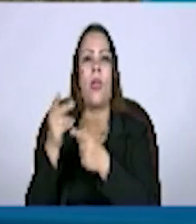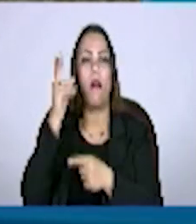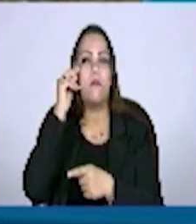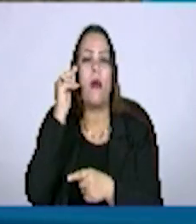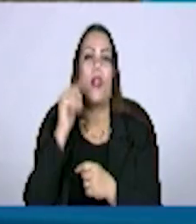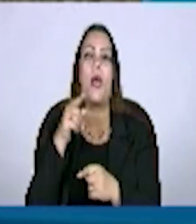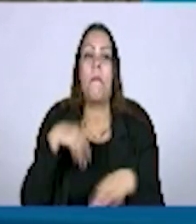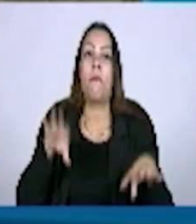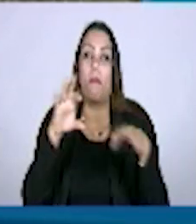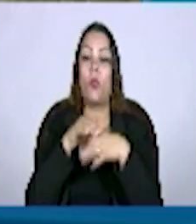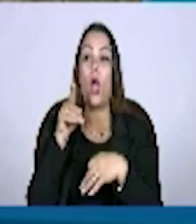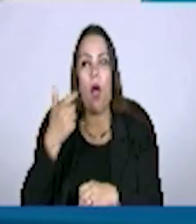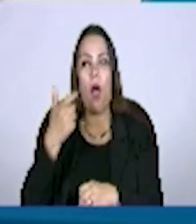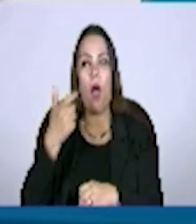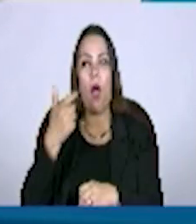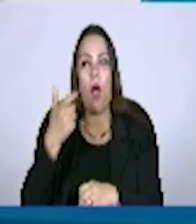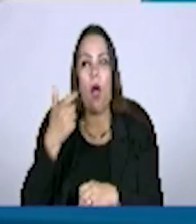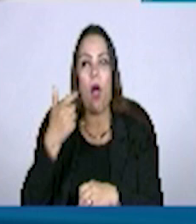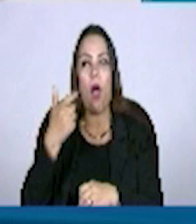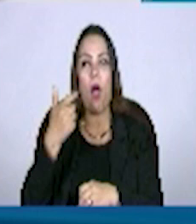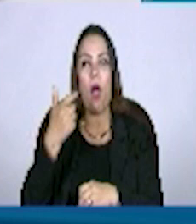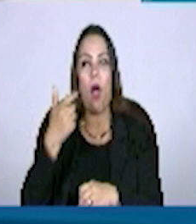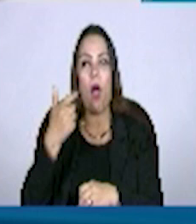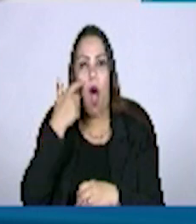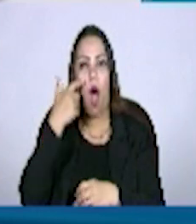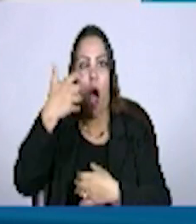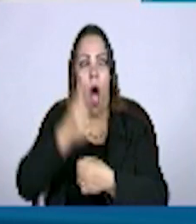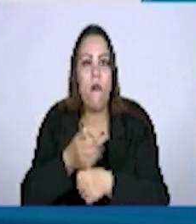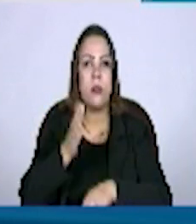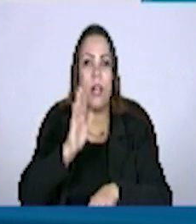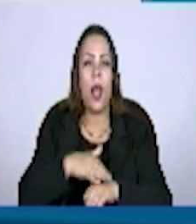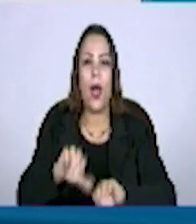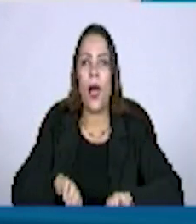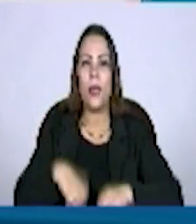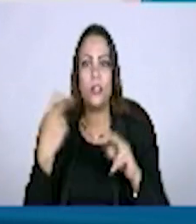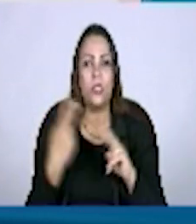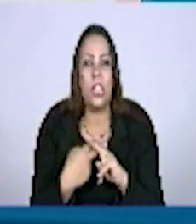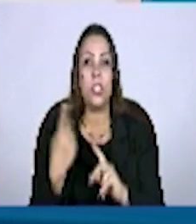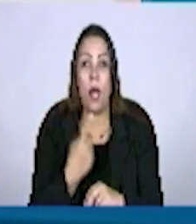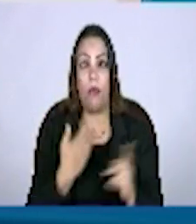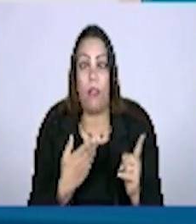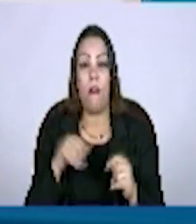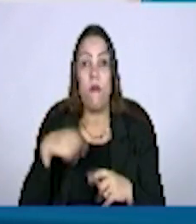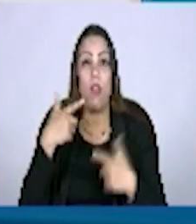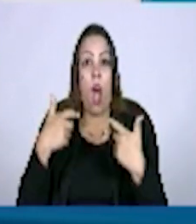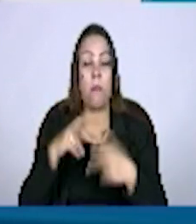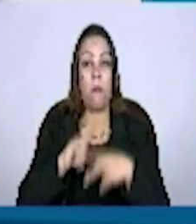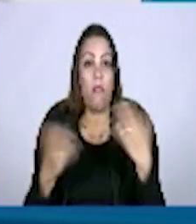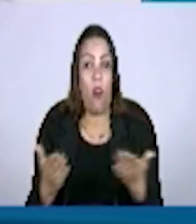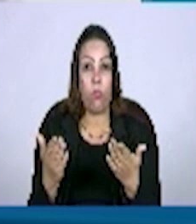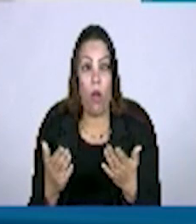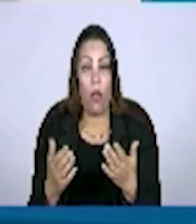ب قدرتك او بالسياسات او بالطريقه اللي انت بتحافظ بيه على حياه المدنيين في هذه الحرب العباسيه